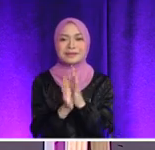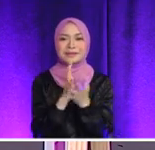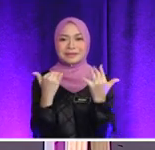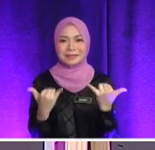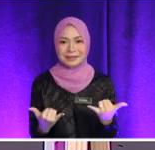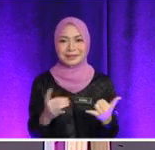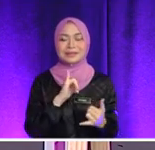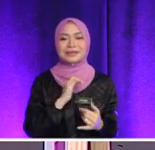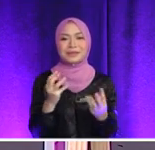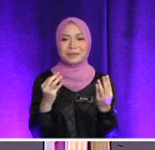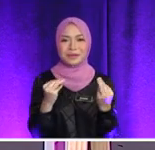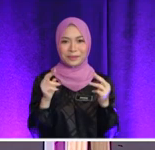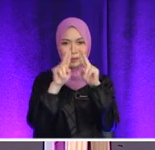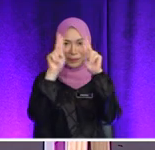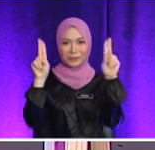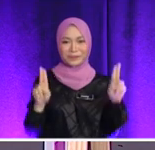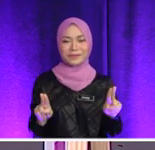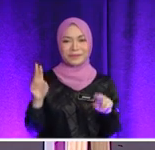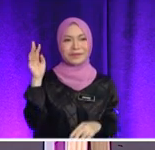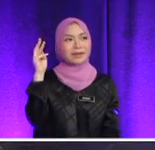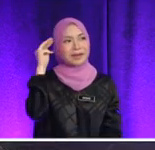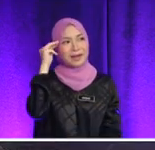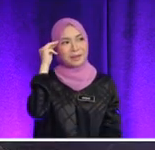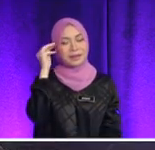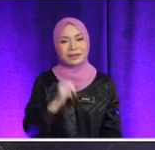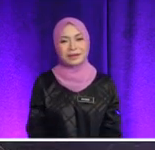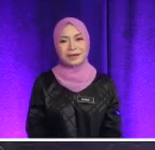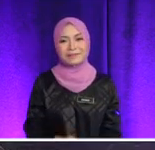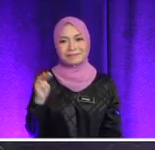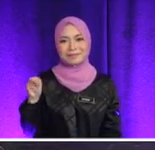untuk sesi menjawab soal lain cantik